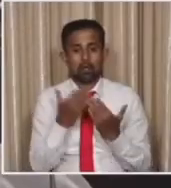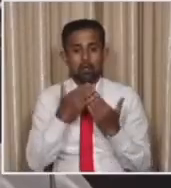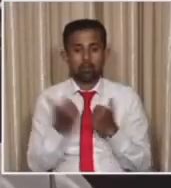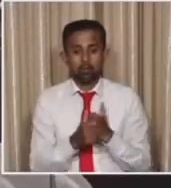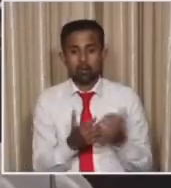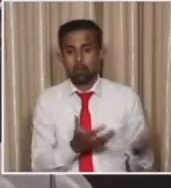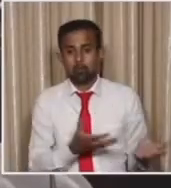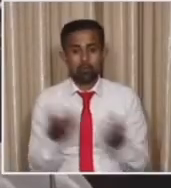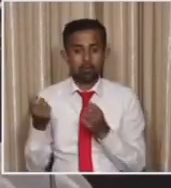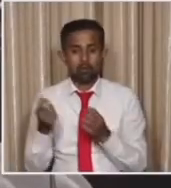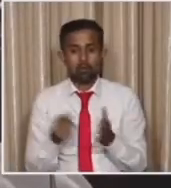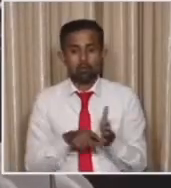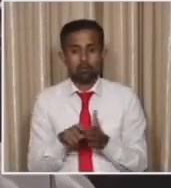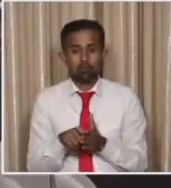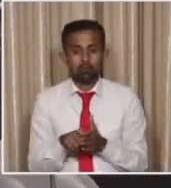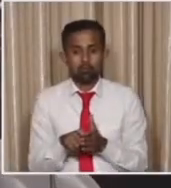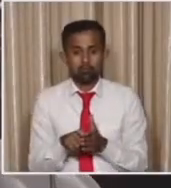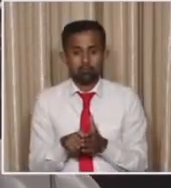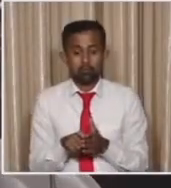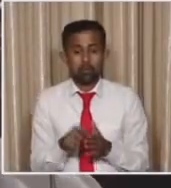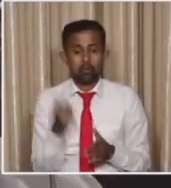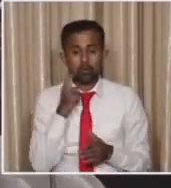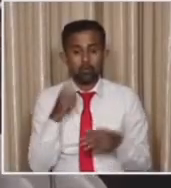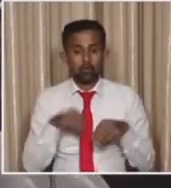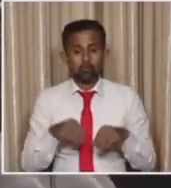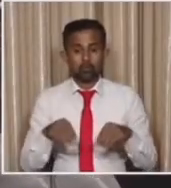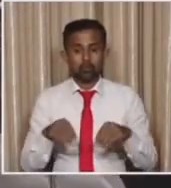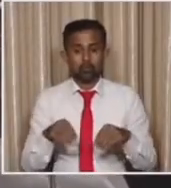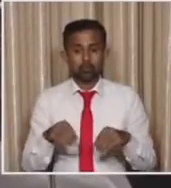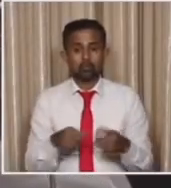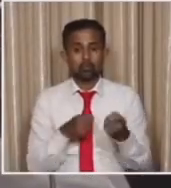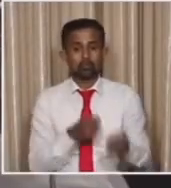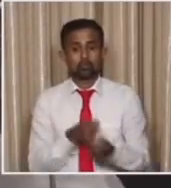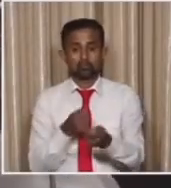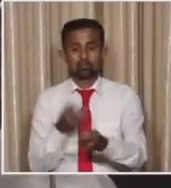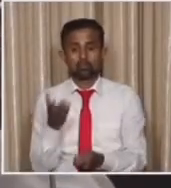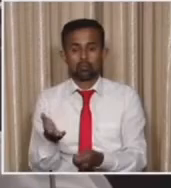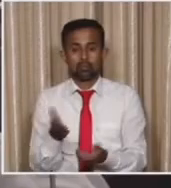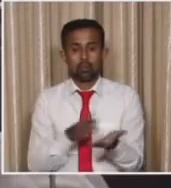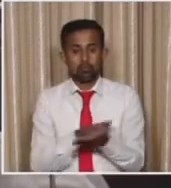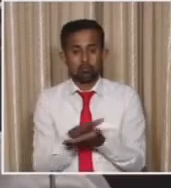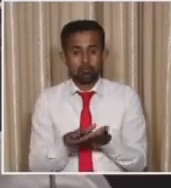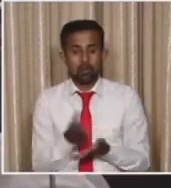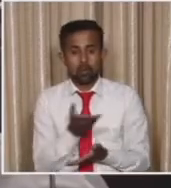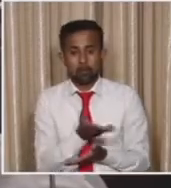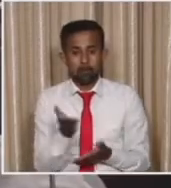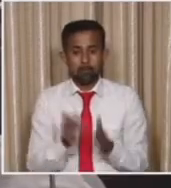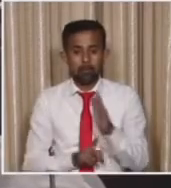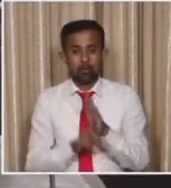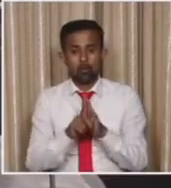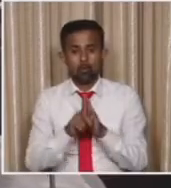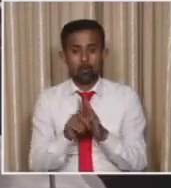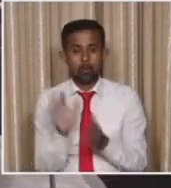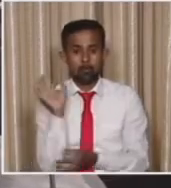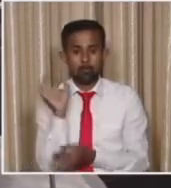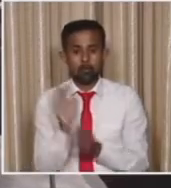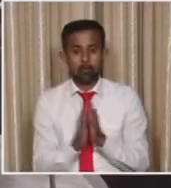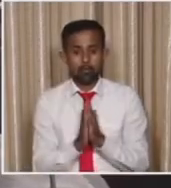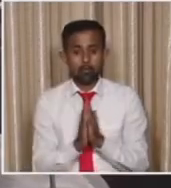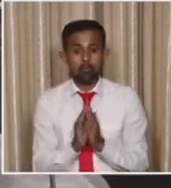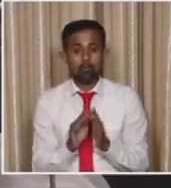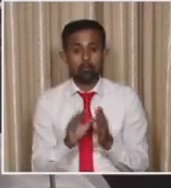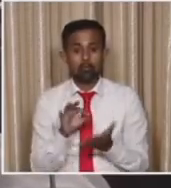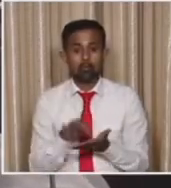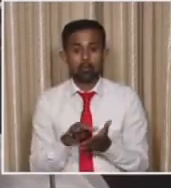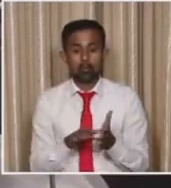සමහර පුරාවිද්‍යාත්මක ස්ථානවල මිරිස් පාත්ති දාලා තියෙනවා, සමහර ඒවා කුඹුරු කරලා තියෙනවා. පැහැදිලි ලෙසම උතුරේ තියෙන බෞද්ධ පුරාවිද්‍යාත්මක